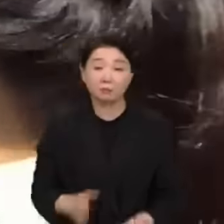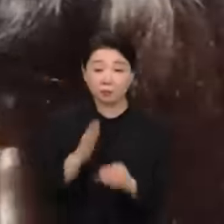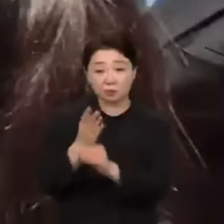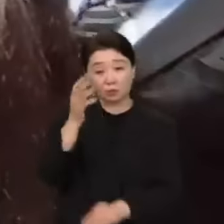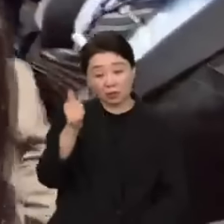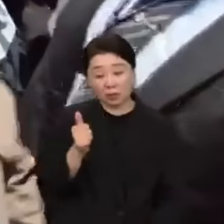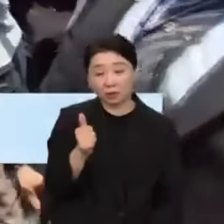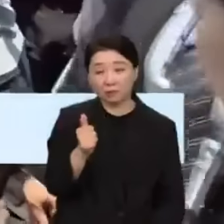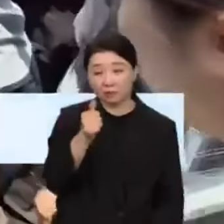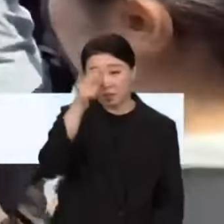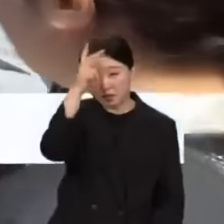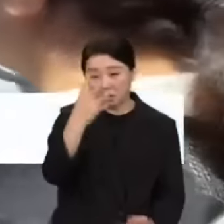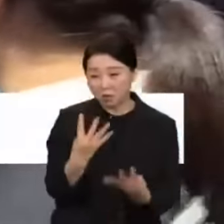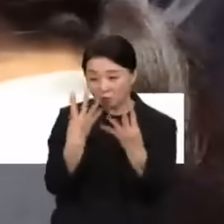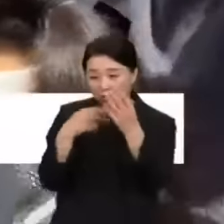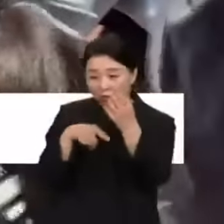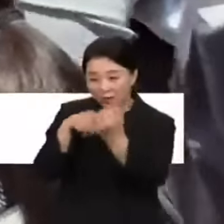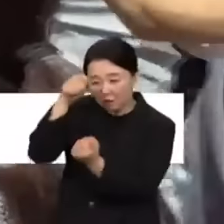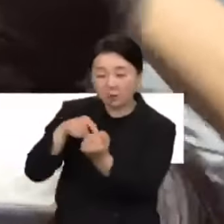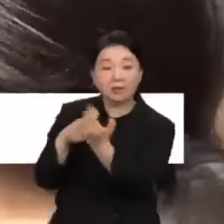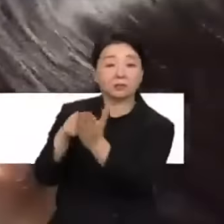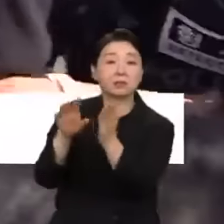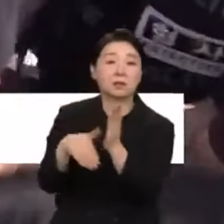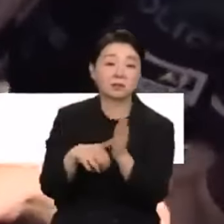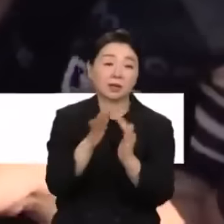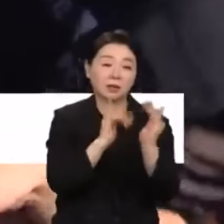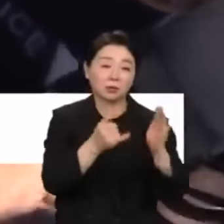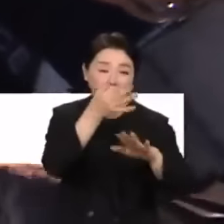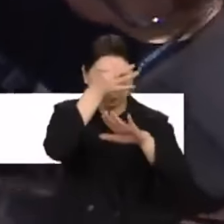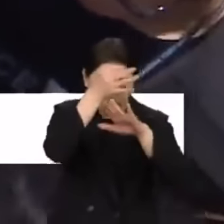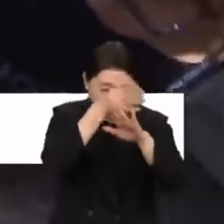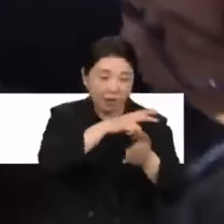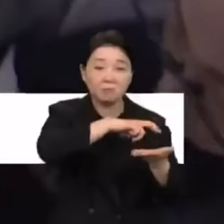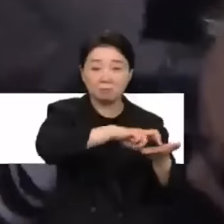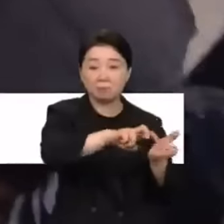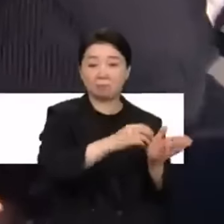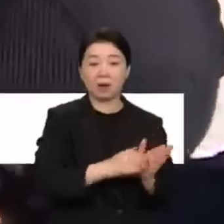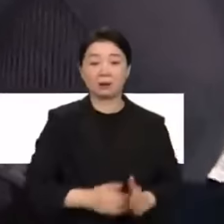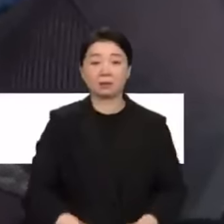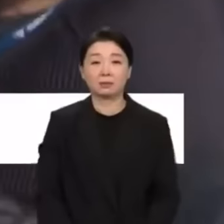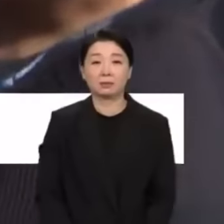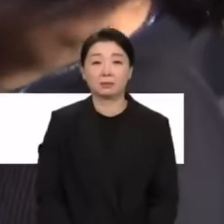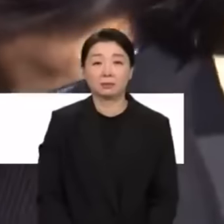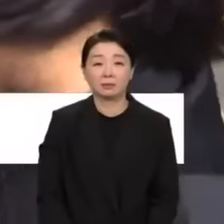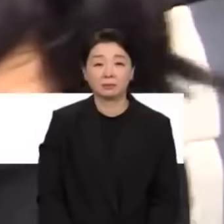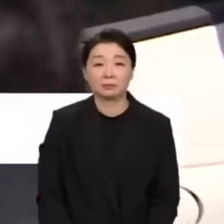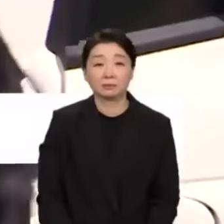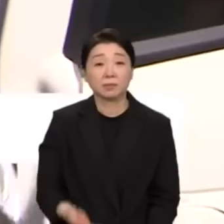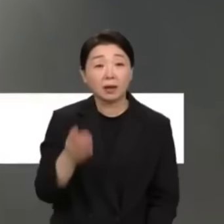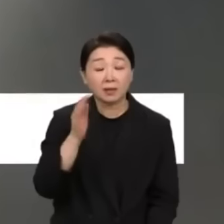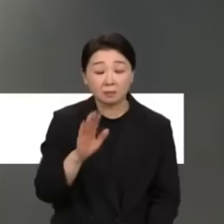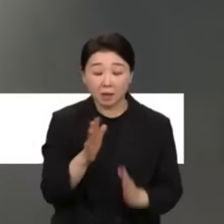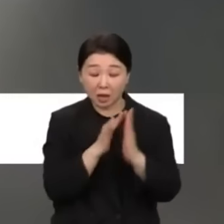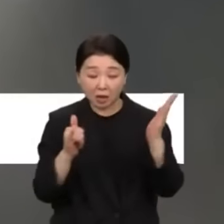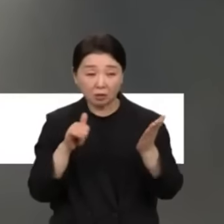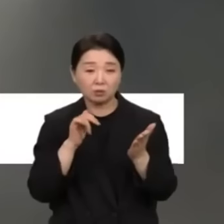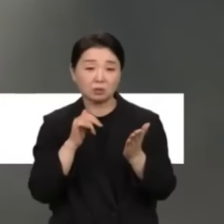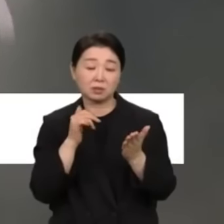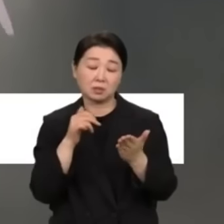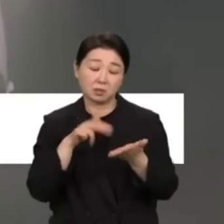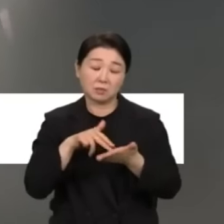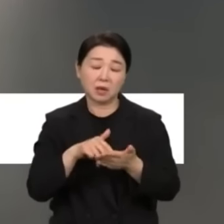경찰이 구속영장을 신청할 즈음 유족에게 죄송하다는 문자를 보낸 걸로 확인됐습니다. 하지만 유족은 너무